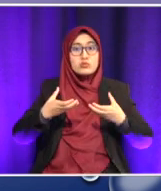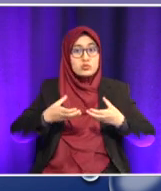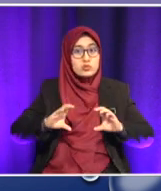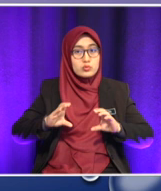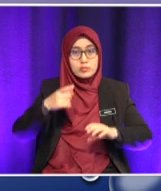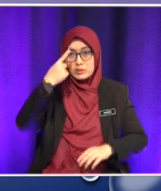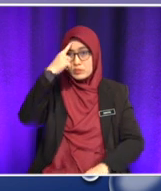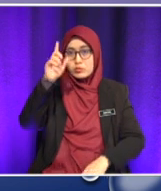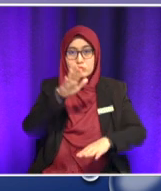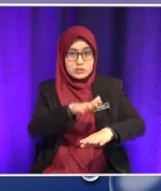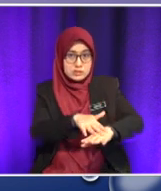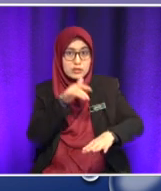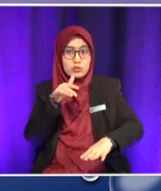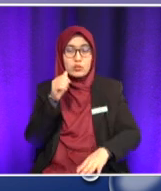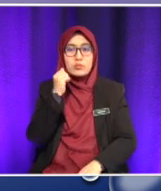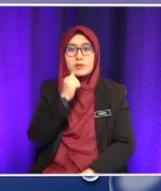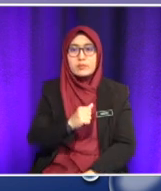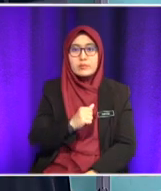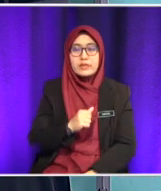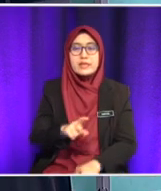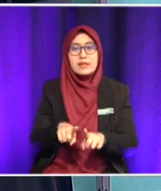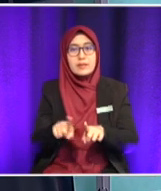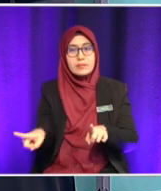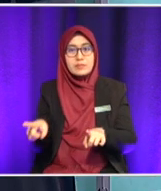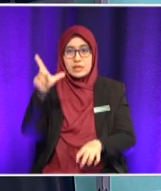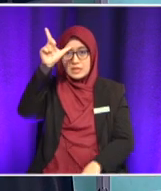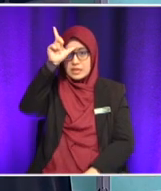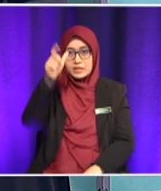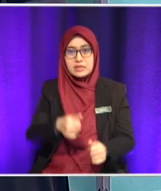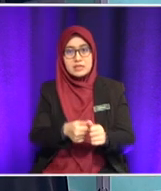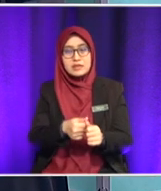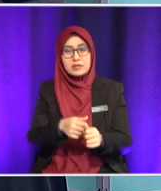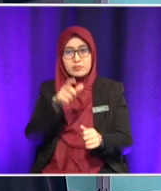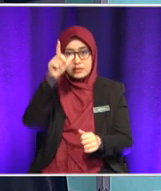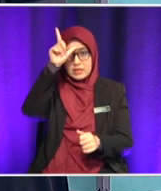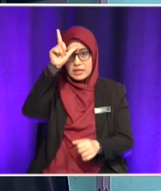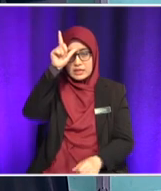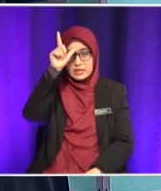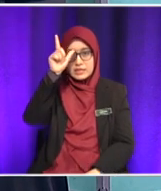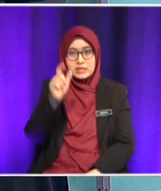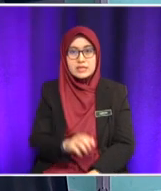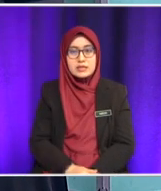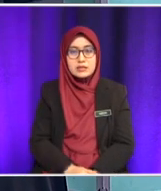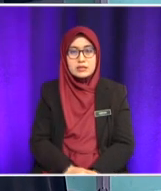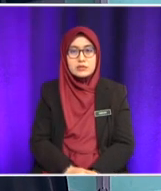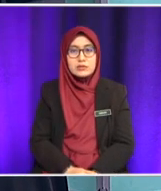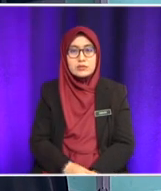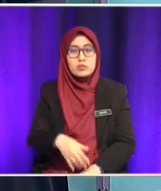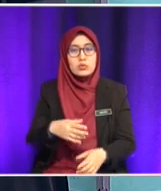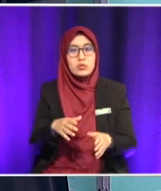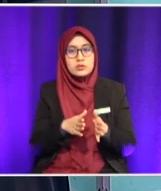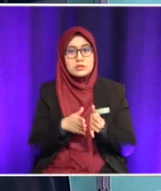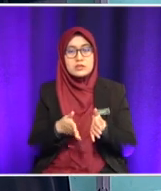dan meninggalkan tempat tersebut jadi ini adalah jenis dan situasi kemudian